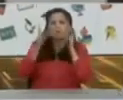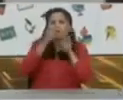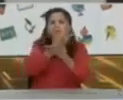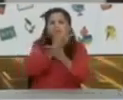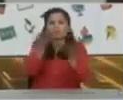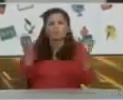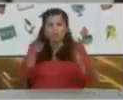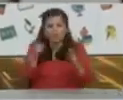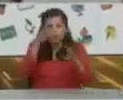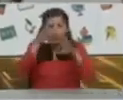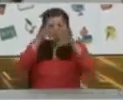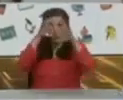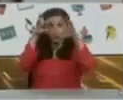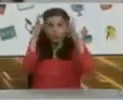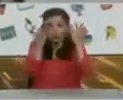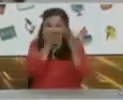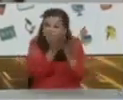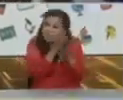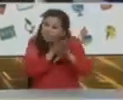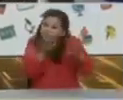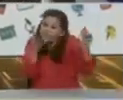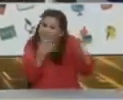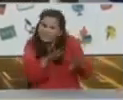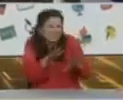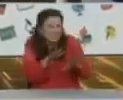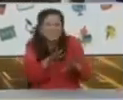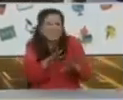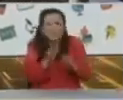दुनिया इतनी छोटी नहीं है।